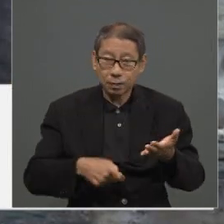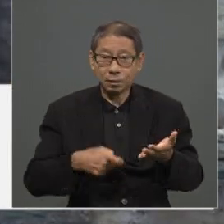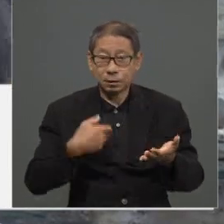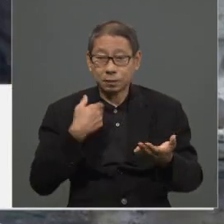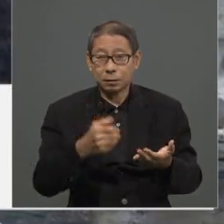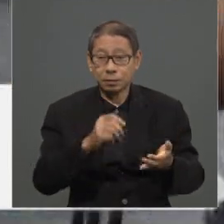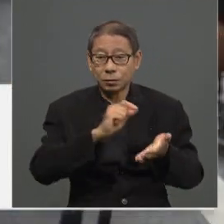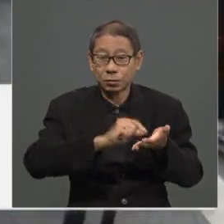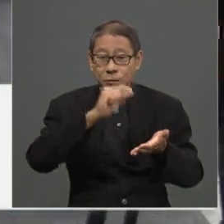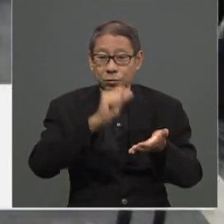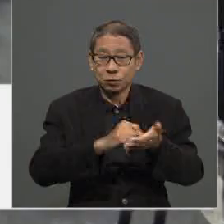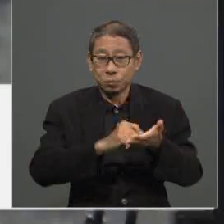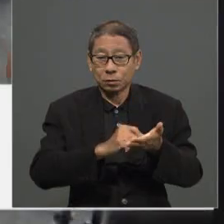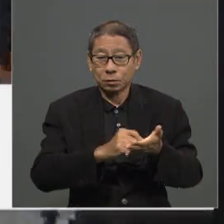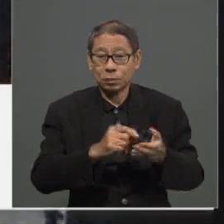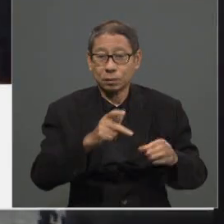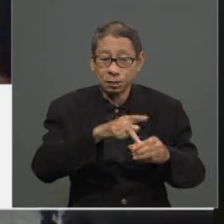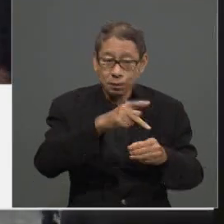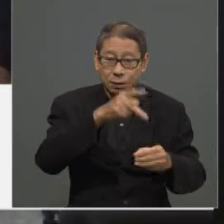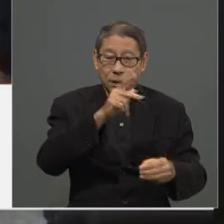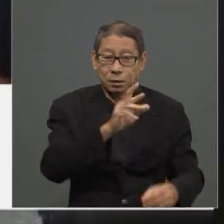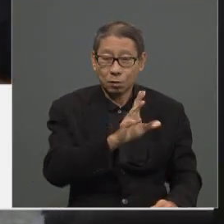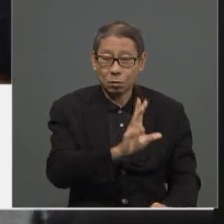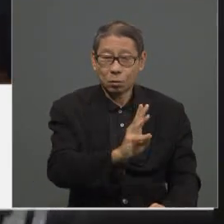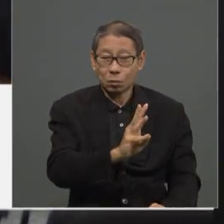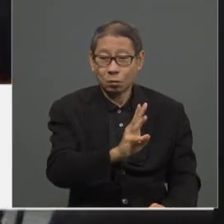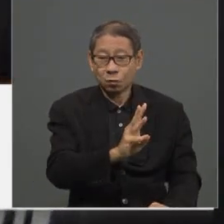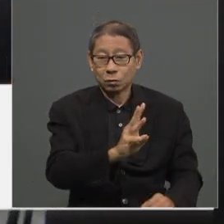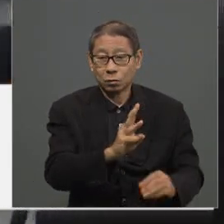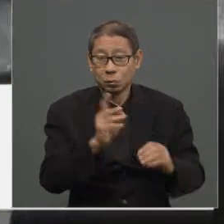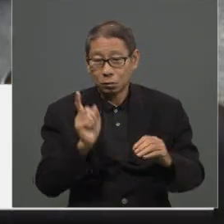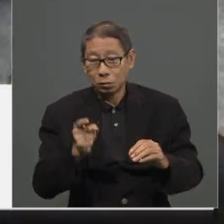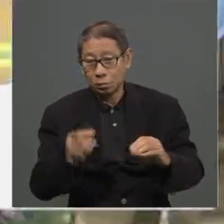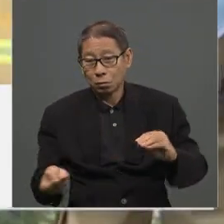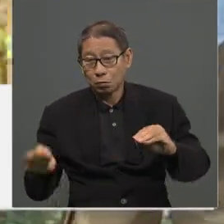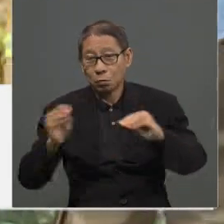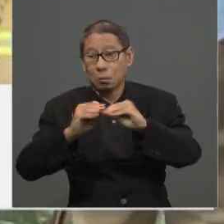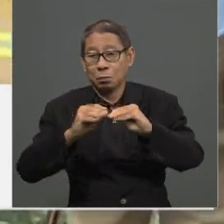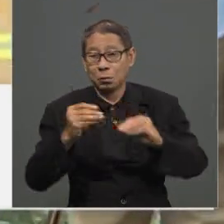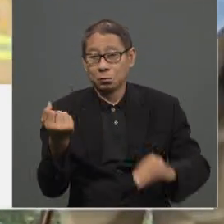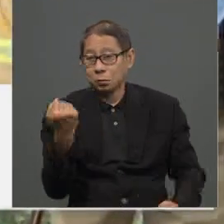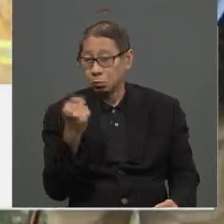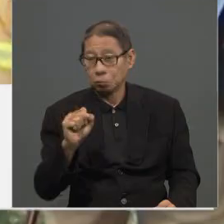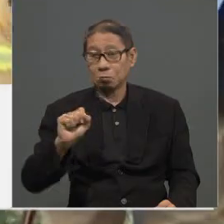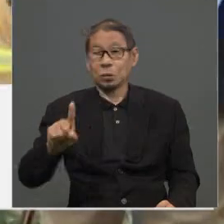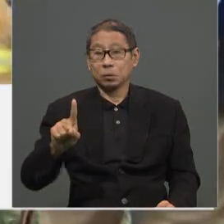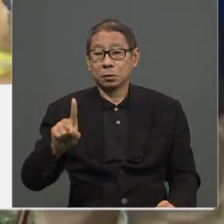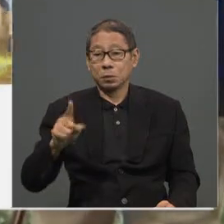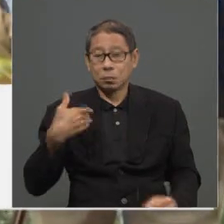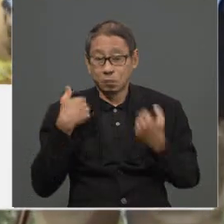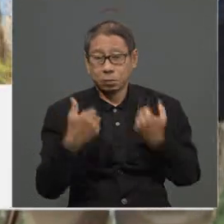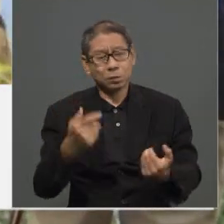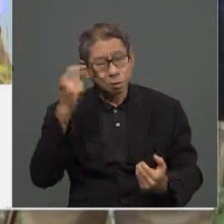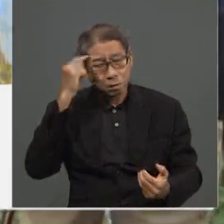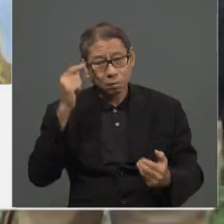ที่จดกับทางการก็คือติดก๊าซไว้6ถังทีนี้พอถึงเวลาจริงเกิดเหตุคุณเล่นติด11ถังกรรมาธิการก็กลัวเหมือนกันว่าถ้